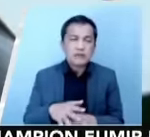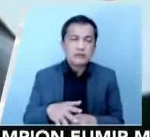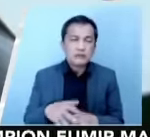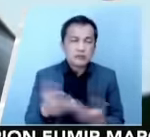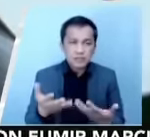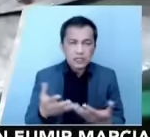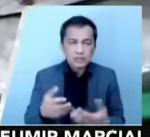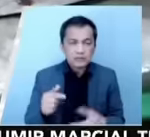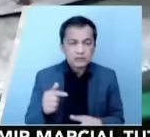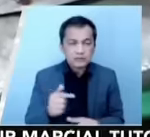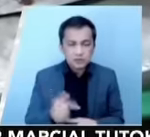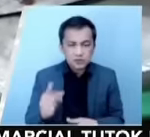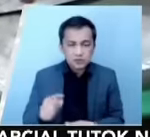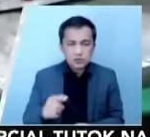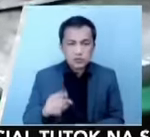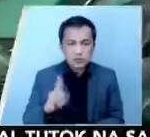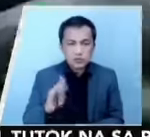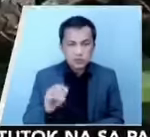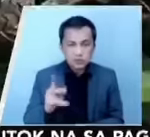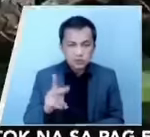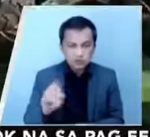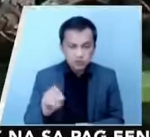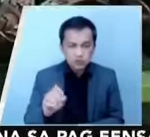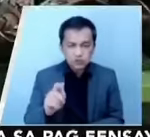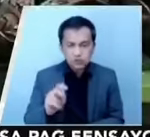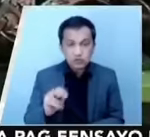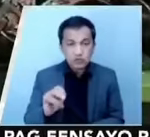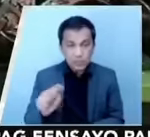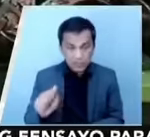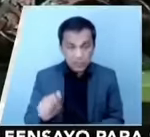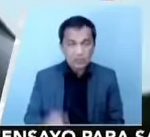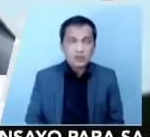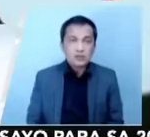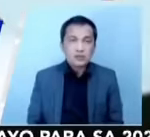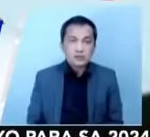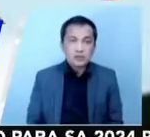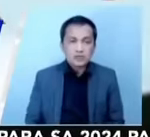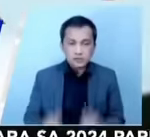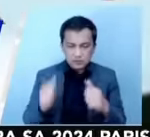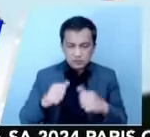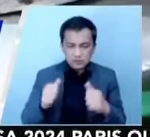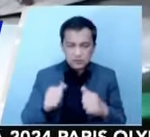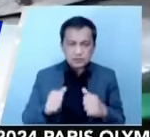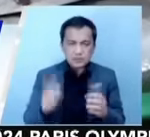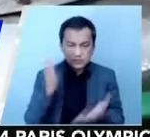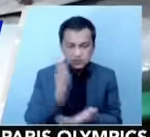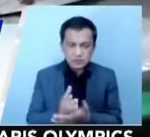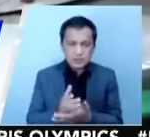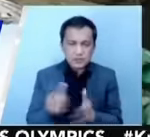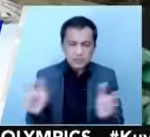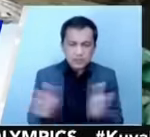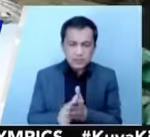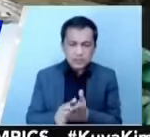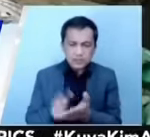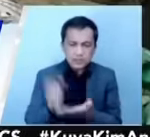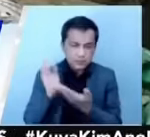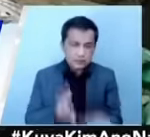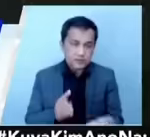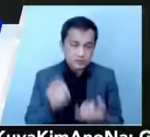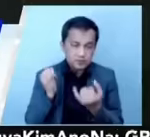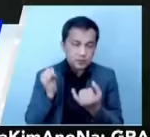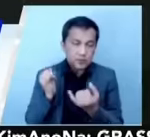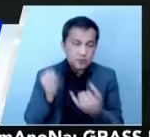Bonito, natutunan naman yun eh. Pagamat sang-ayon na mahinto ang illegal na pagpupuslit ng imported na isda sa mga